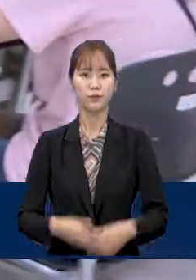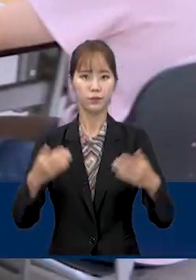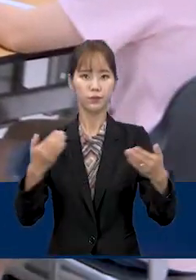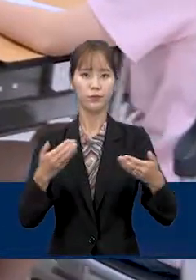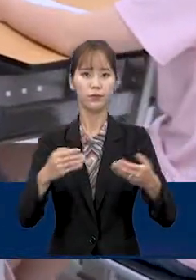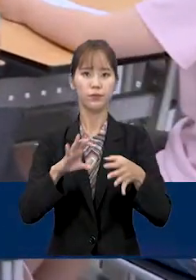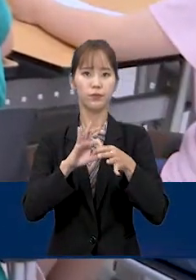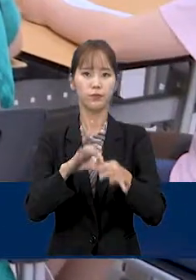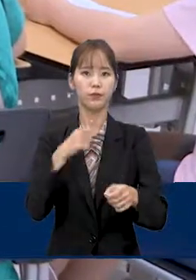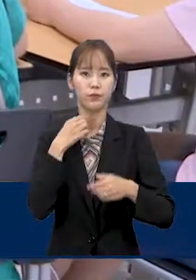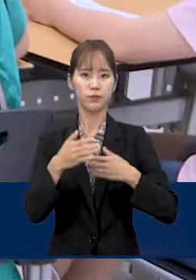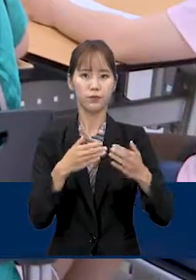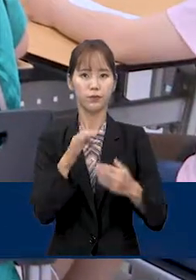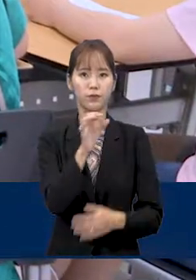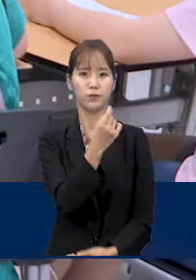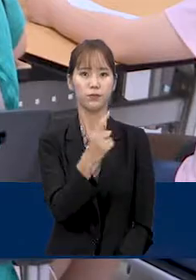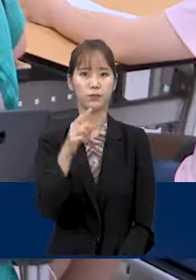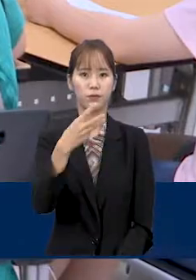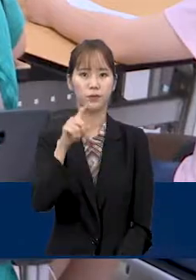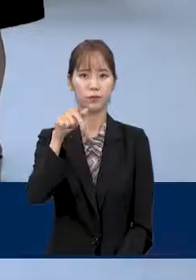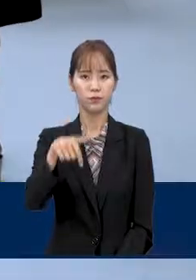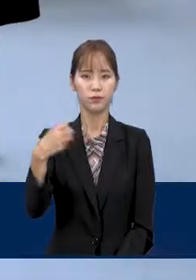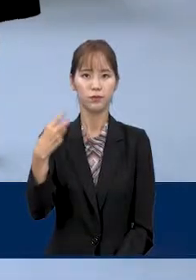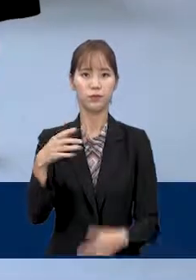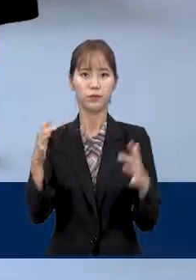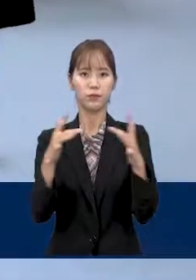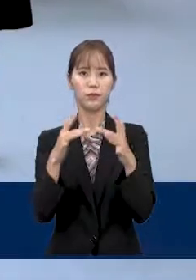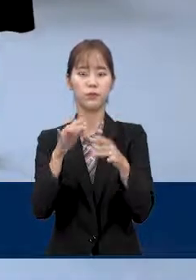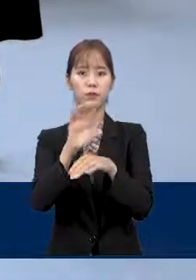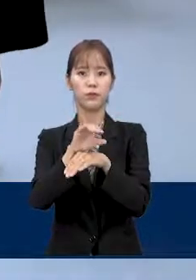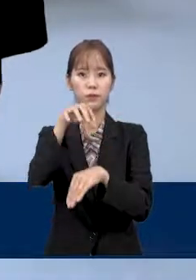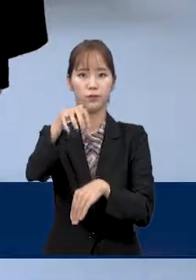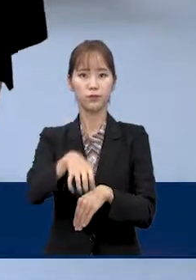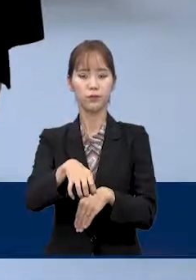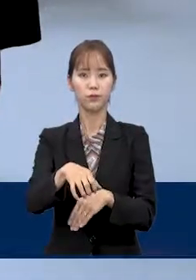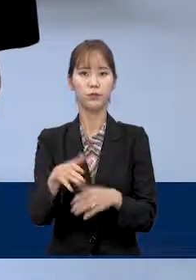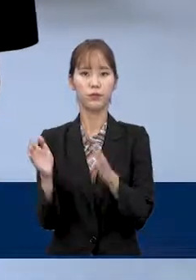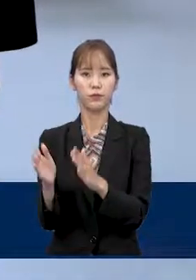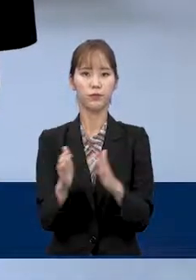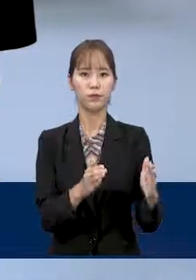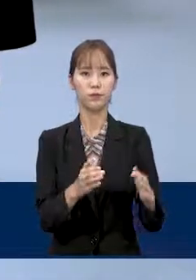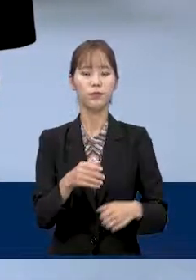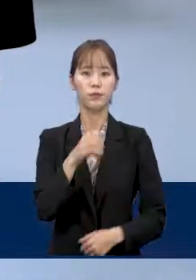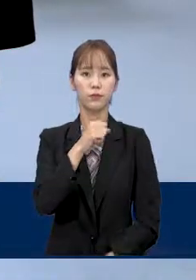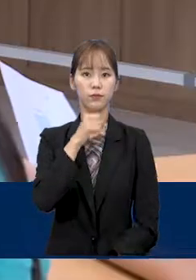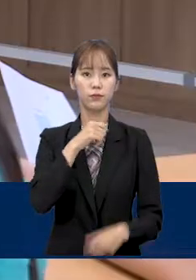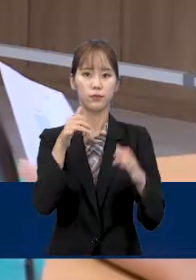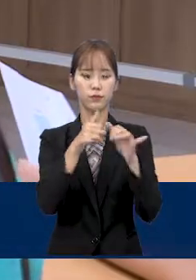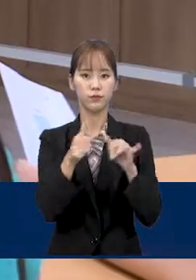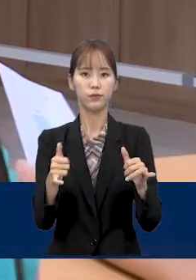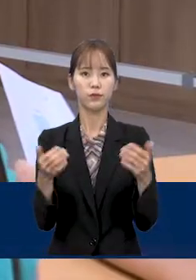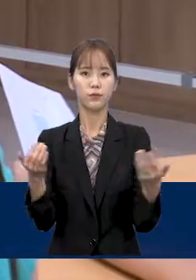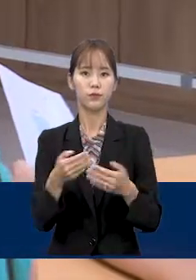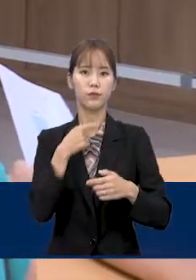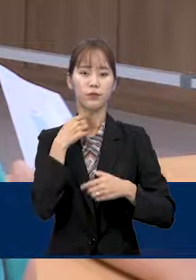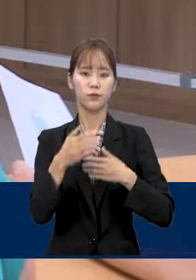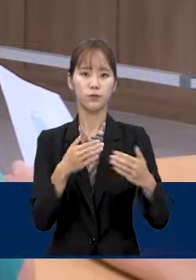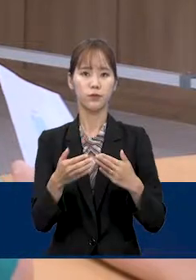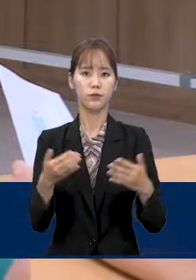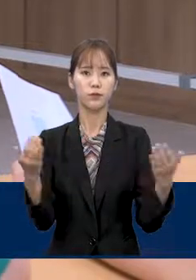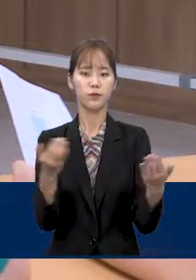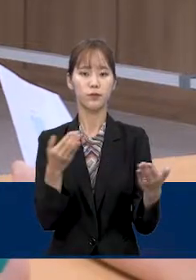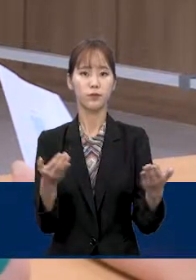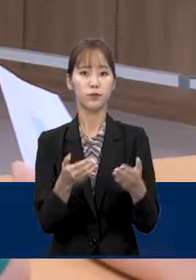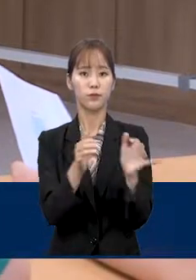동대문구 진로직업체험지원센터 와락과 동대문구 인터넷방송국이 마련한 아나운서 직업체험은 현직